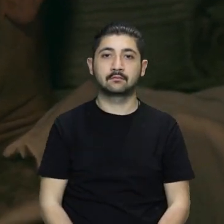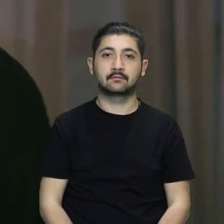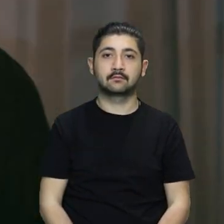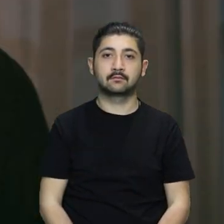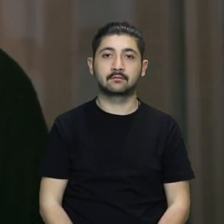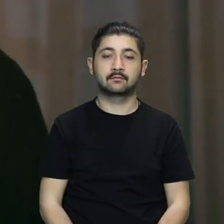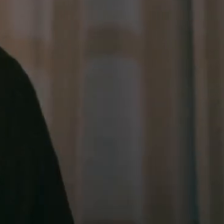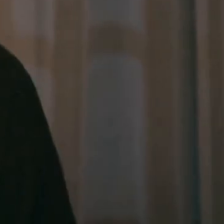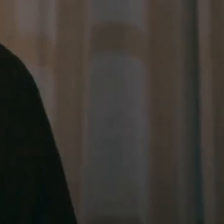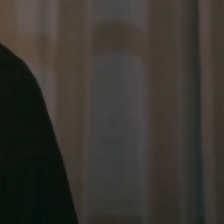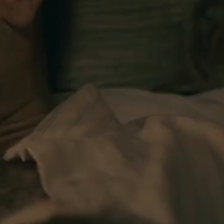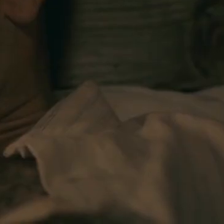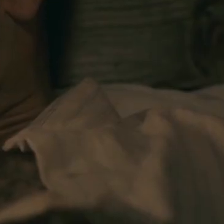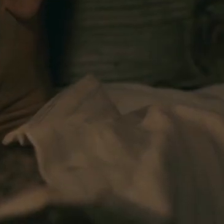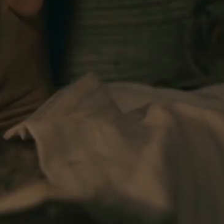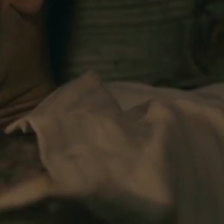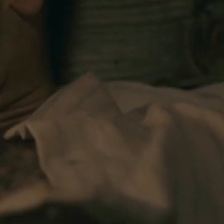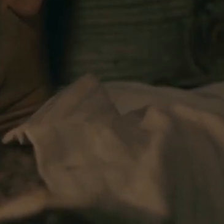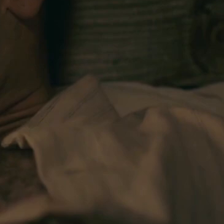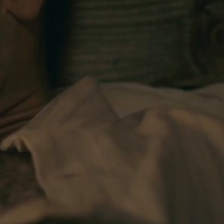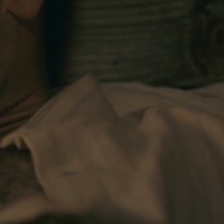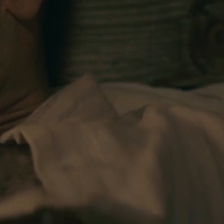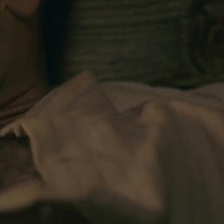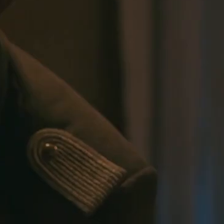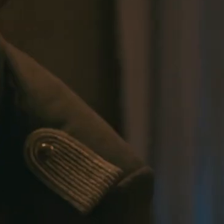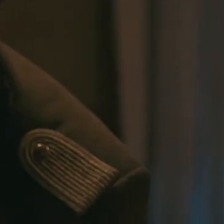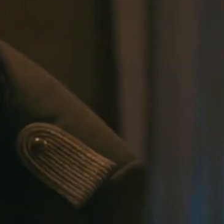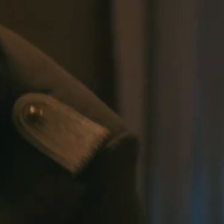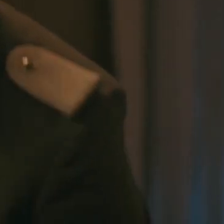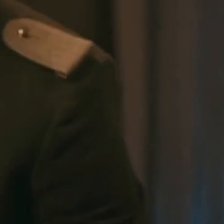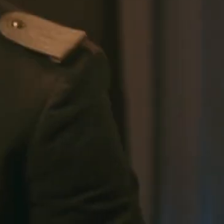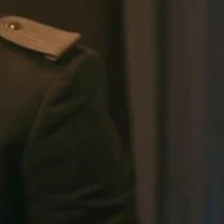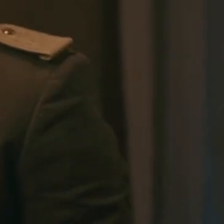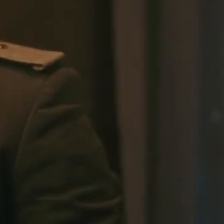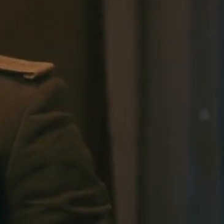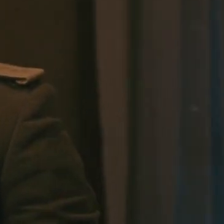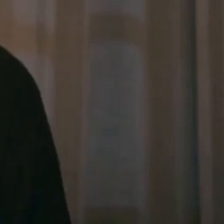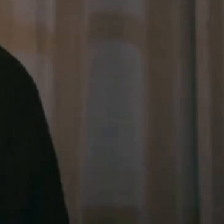Şefik başını duvardaki tahtaya dayamış. Adem'in yüzüne bakamıyor.